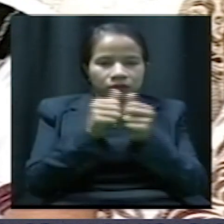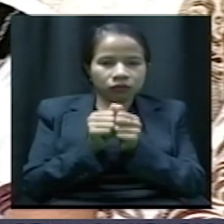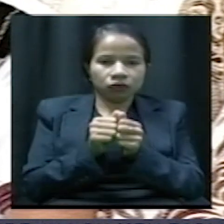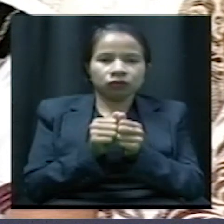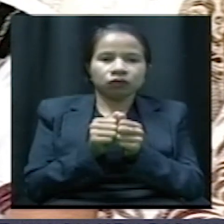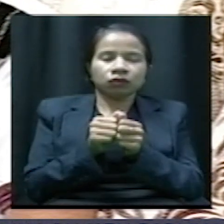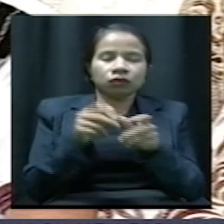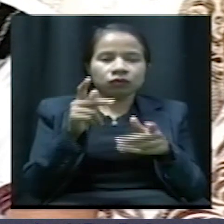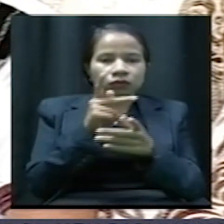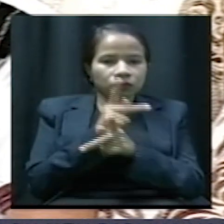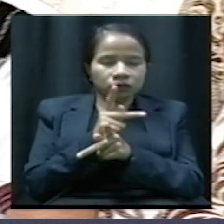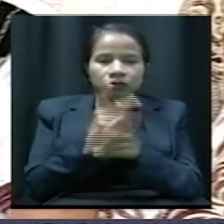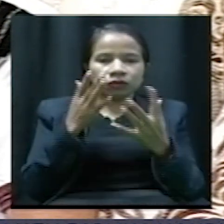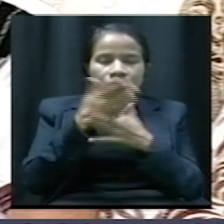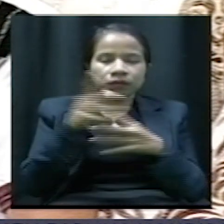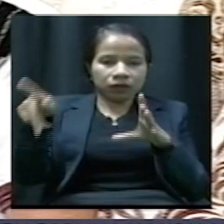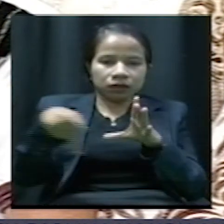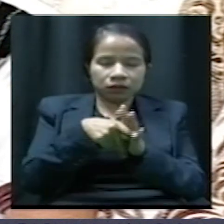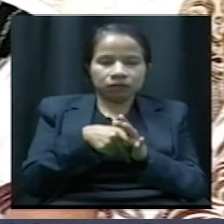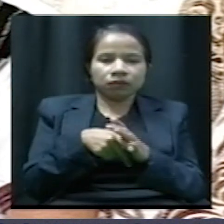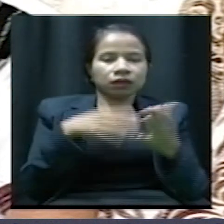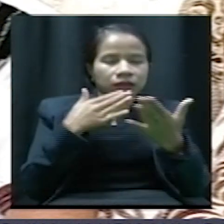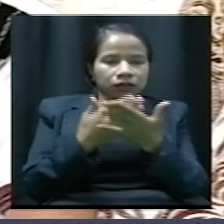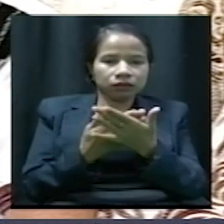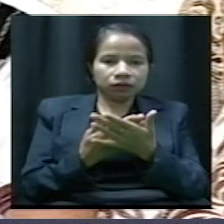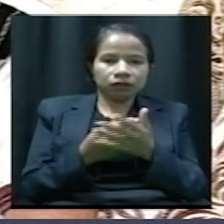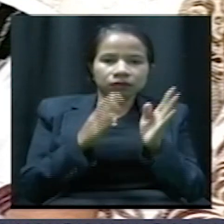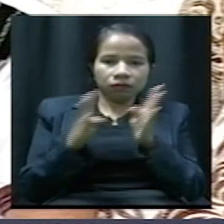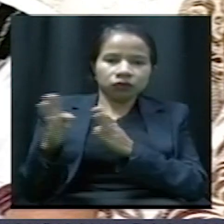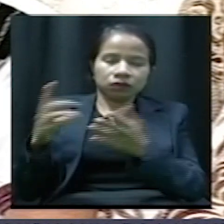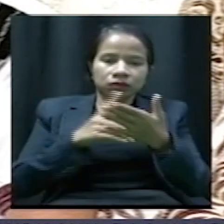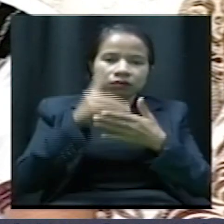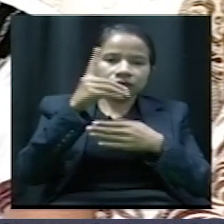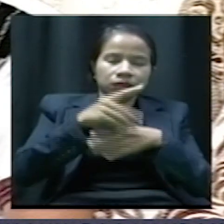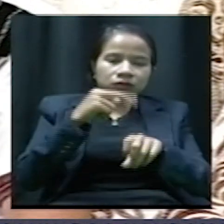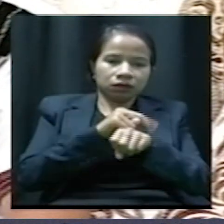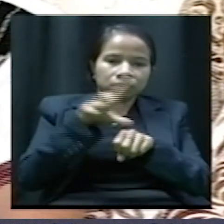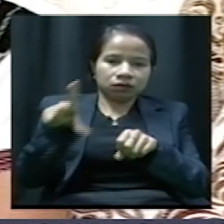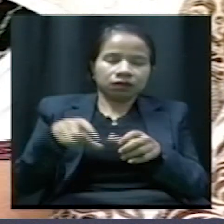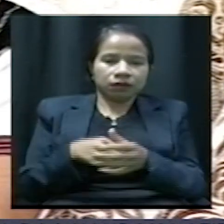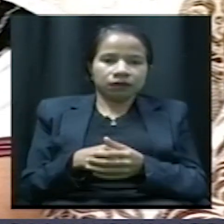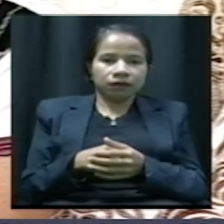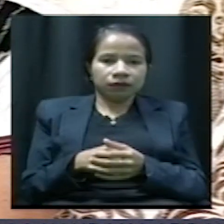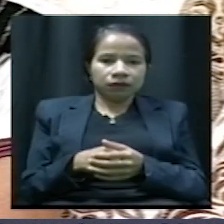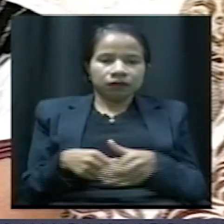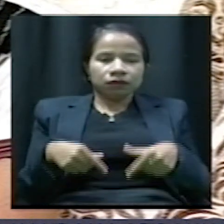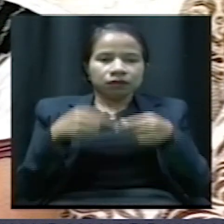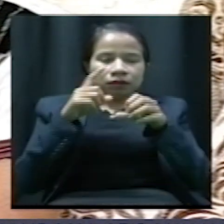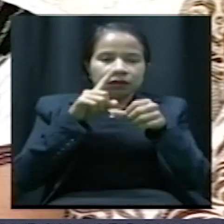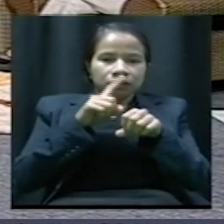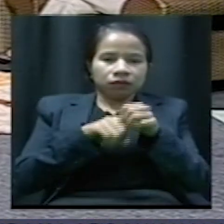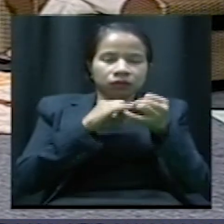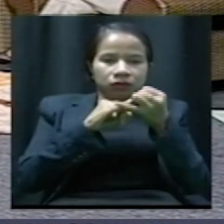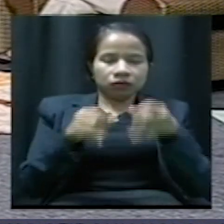kooperasaun ho dia asegura partisipasaun aktif iha prosesu desenvolvimento nasional. Yeah. Ikus lia fo ba